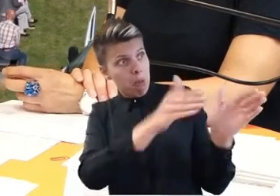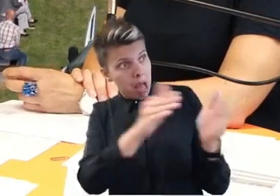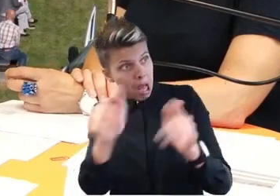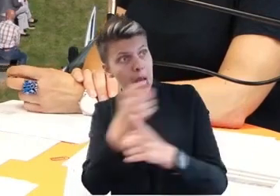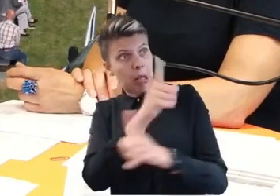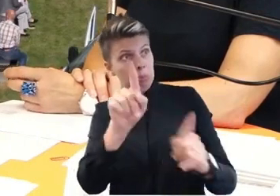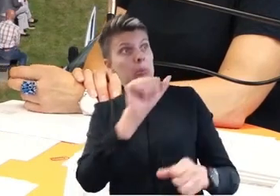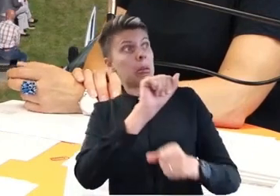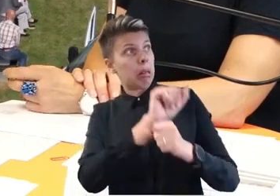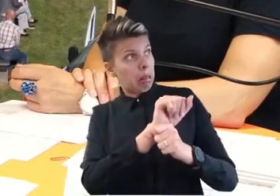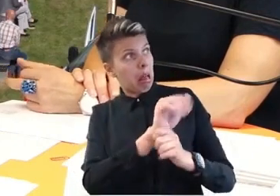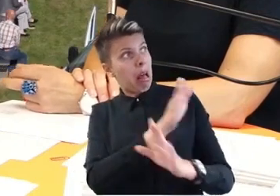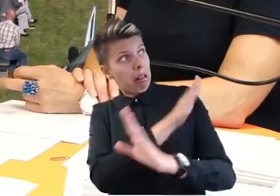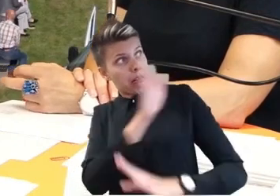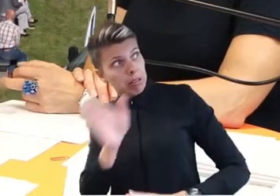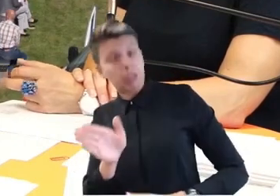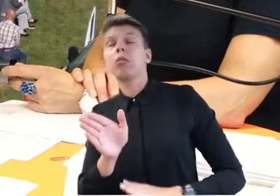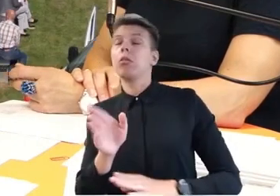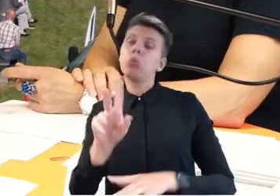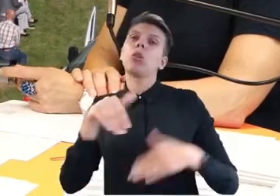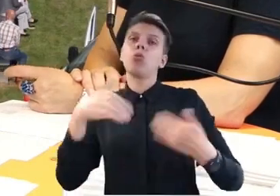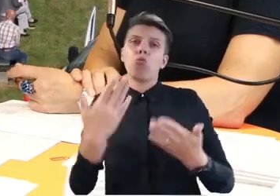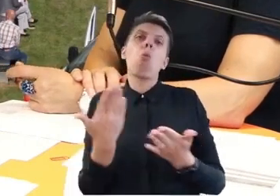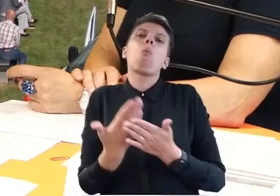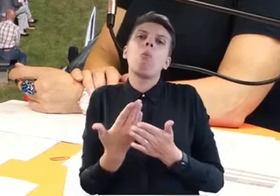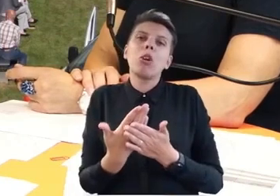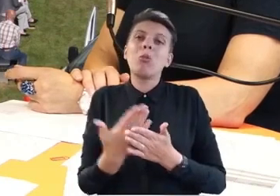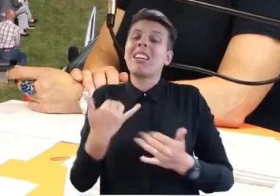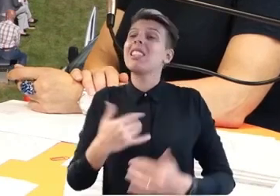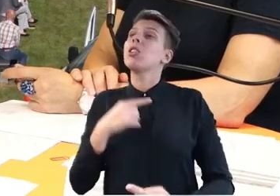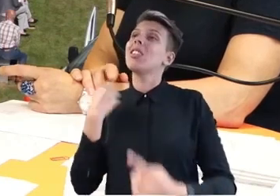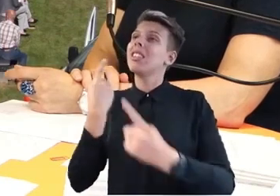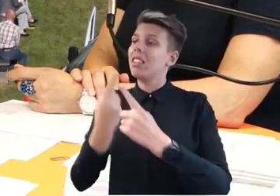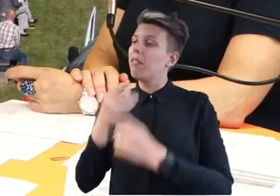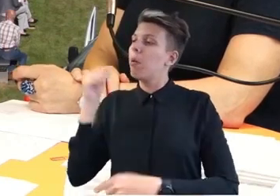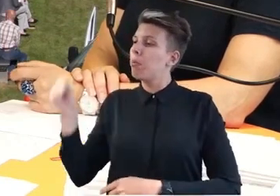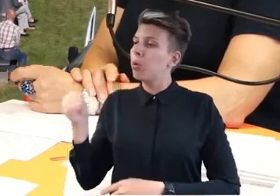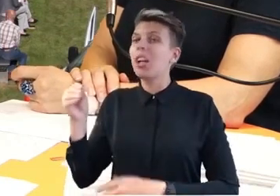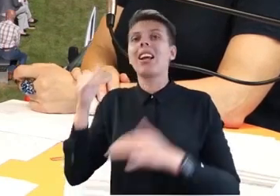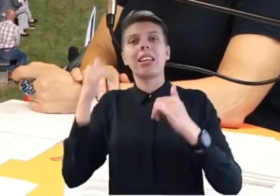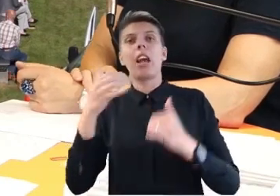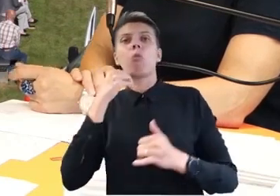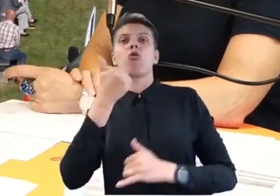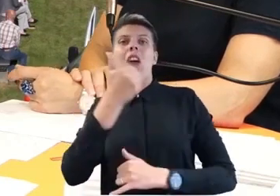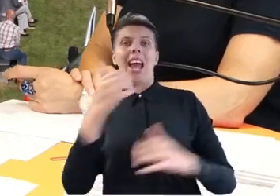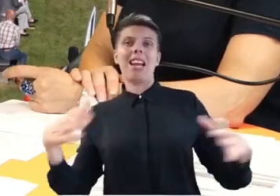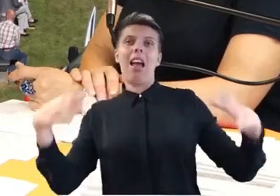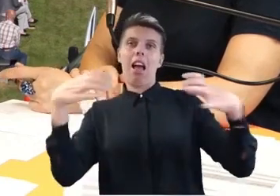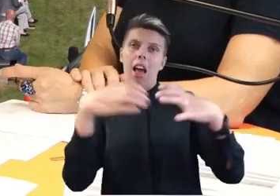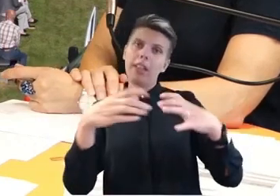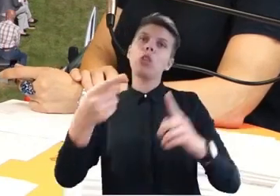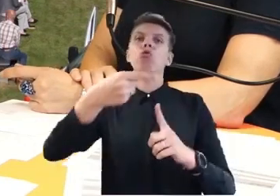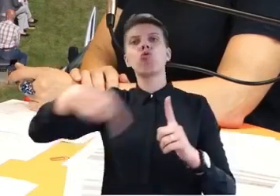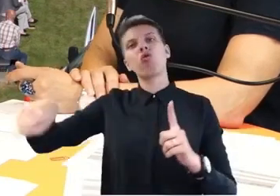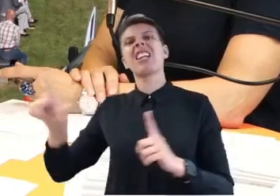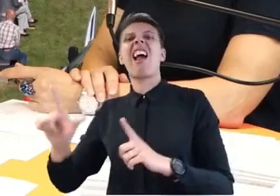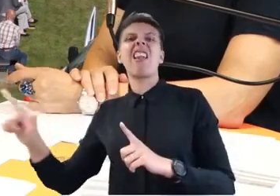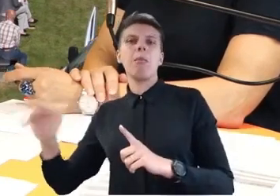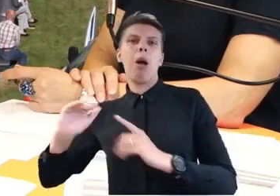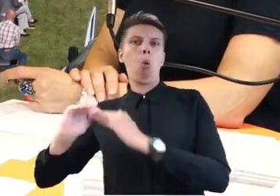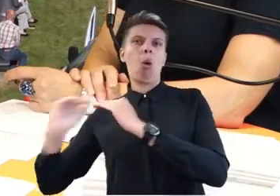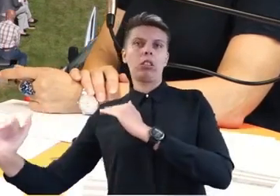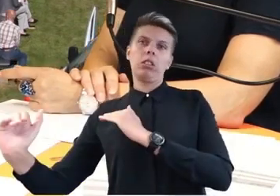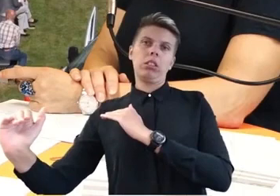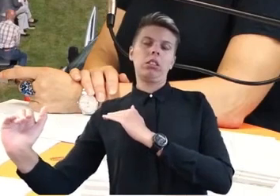das direkt zugesagt hat hier eine einheit in den libanon zu schicken dies wurde dem lieber nur